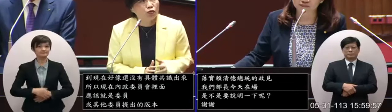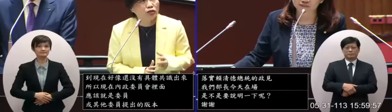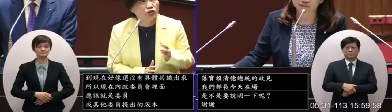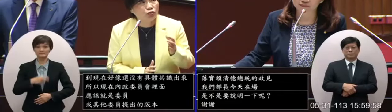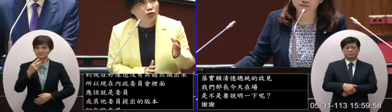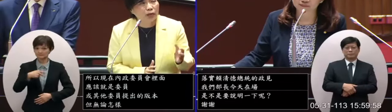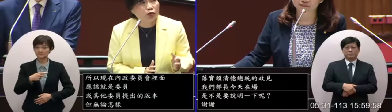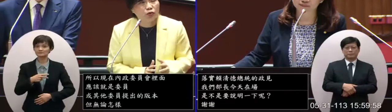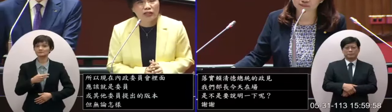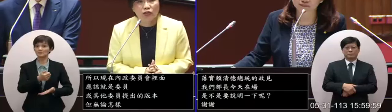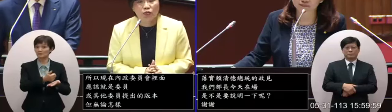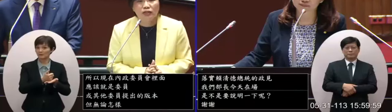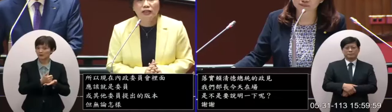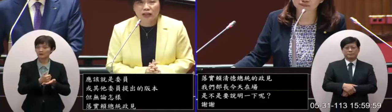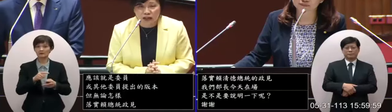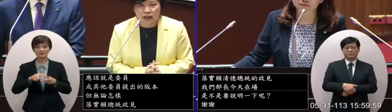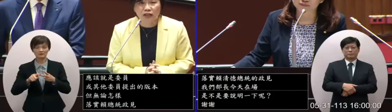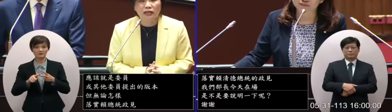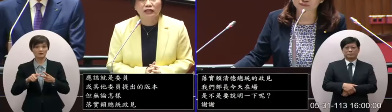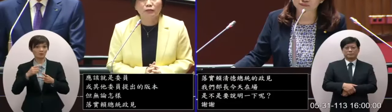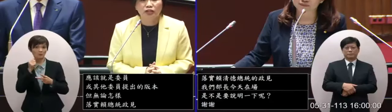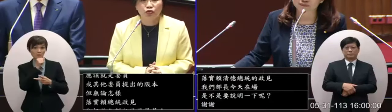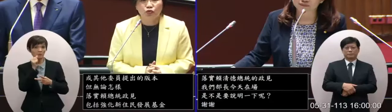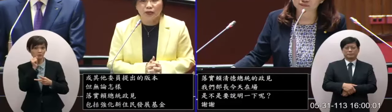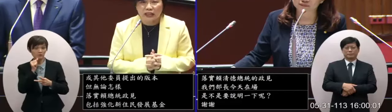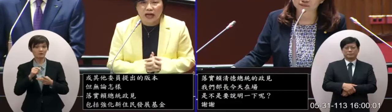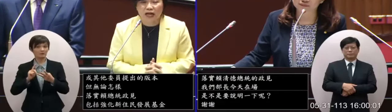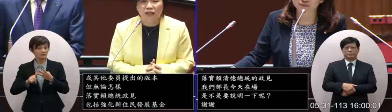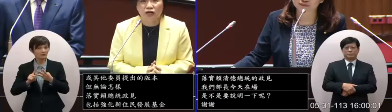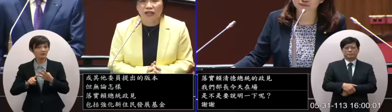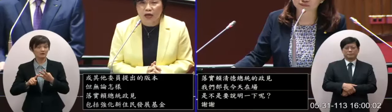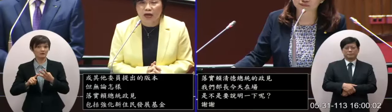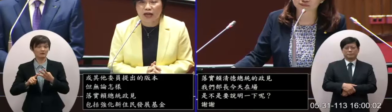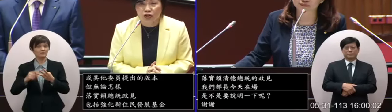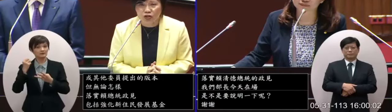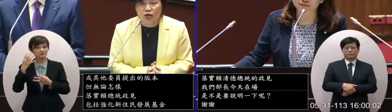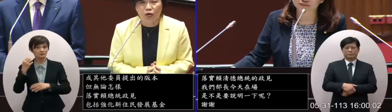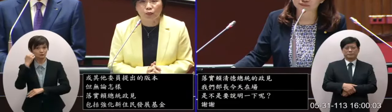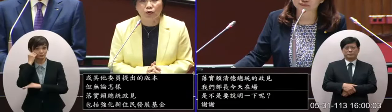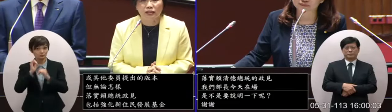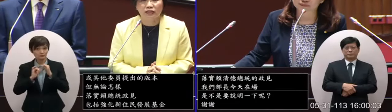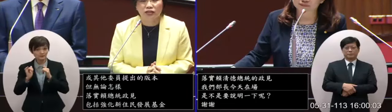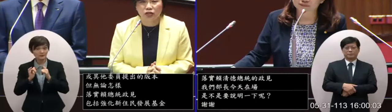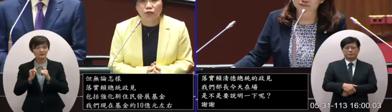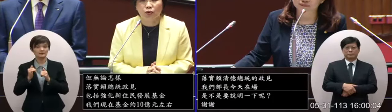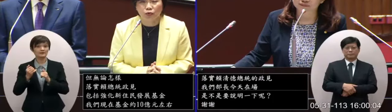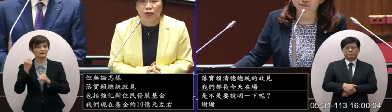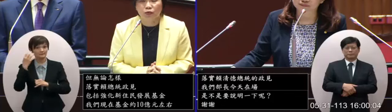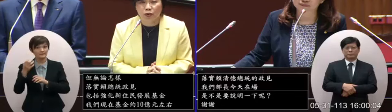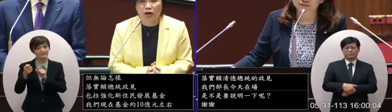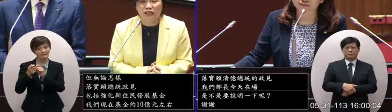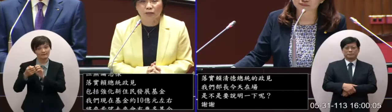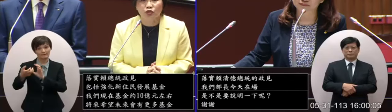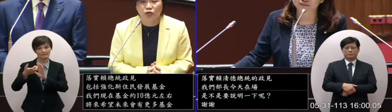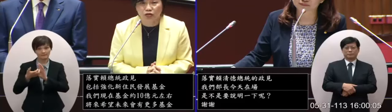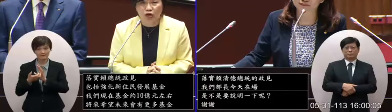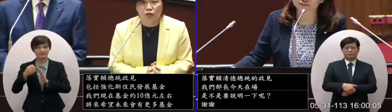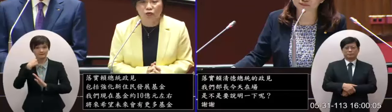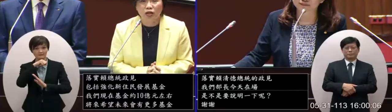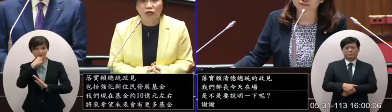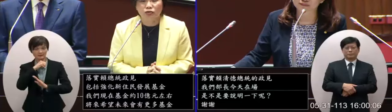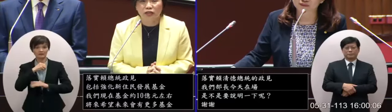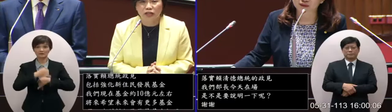聘雇或者是对于他们的国家通译，以及他们新住民刚刚到台湾来的时候，不管他在生活、语言、文化上面